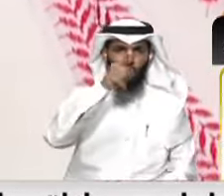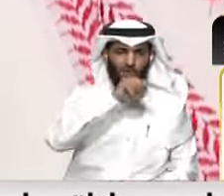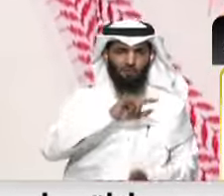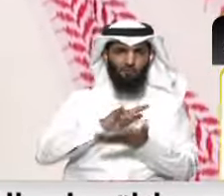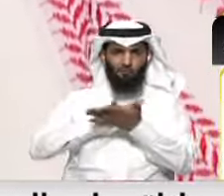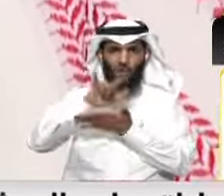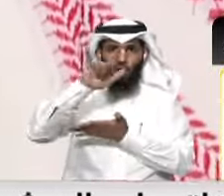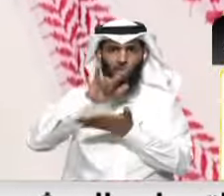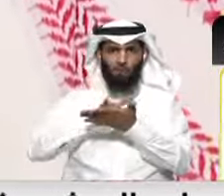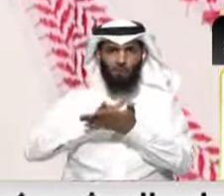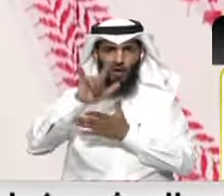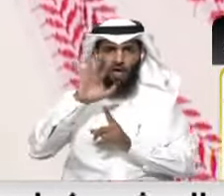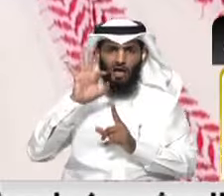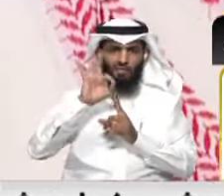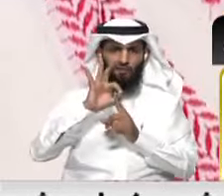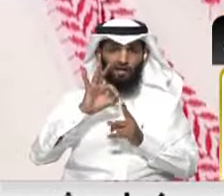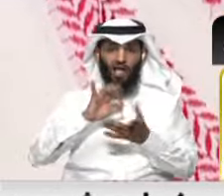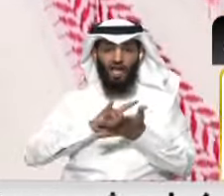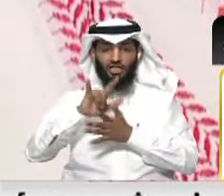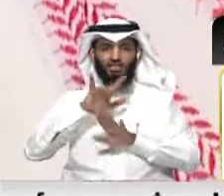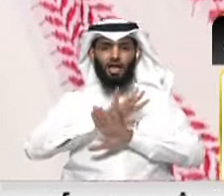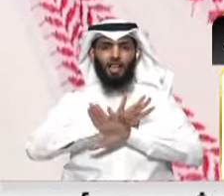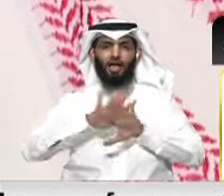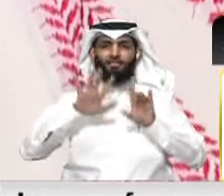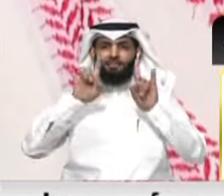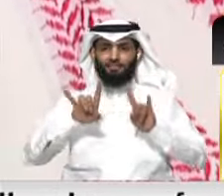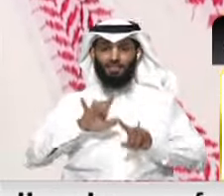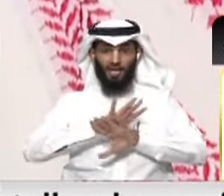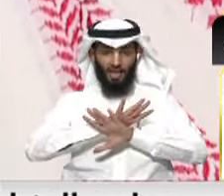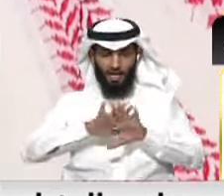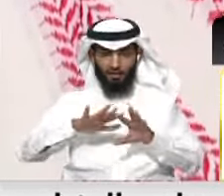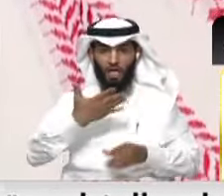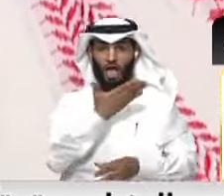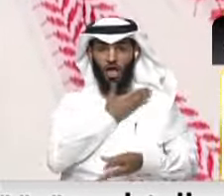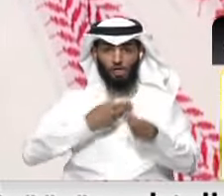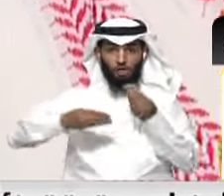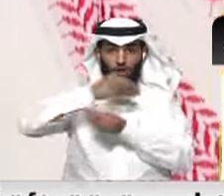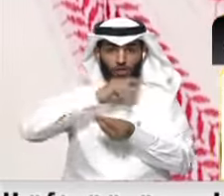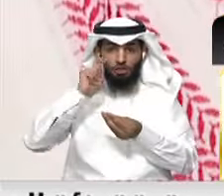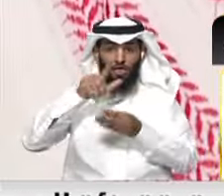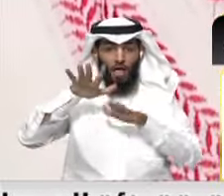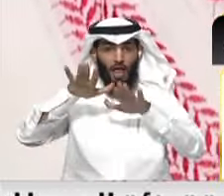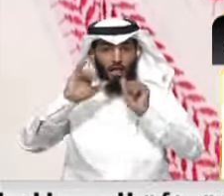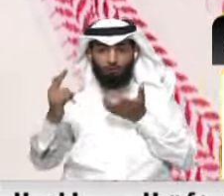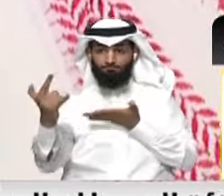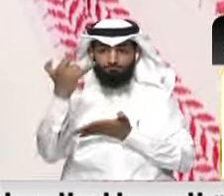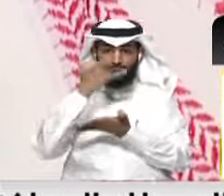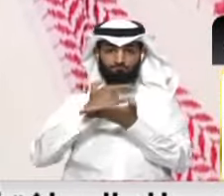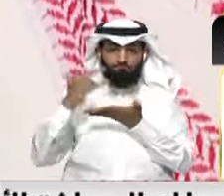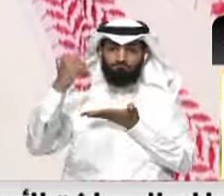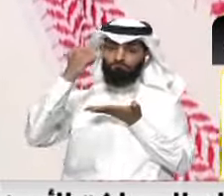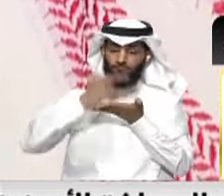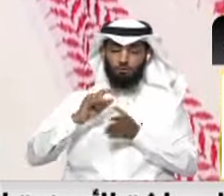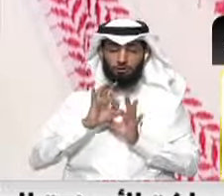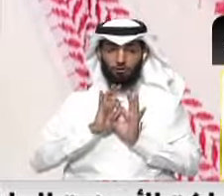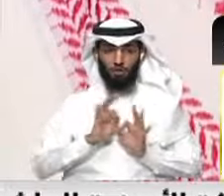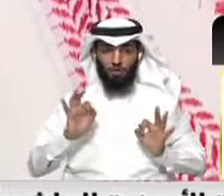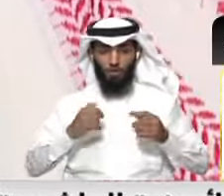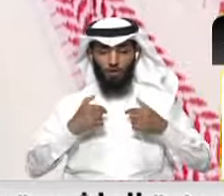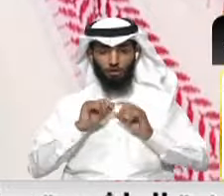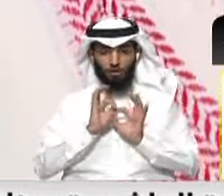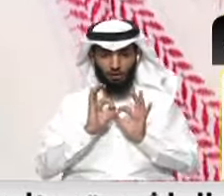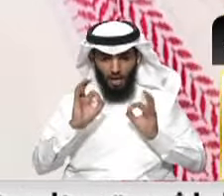جميع رحلات الحج ومن ثم عودتها بعد انقضاء موسم الحج إن شاء الله، وعسى الله ييسر الأمور إن شاء الله. ولله الحمد كل الإجراءات